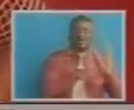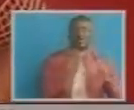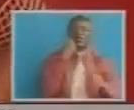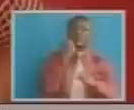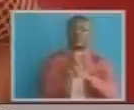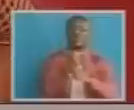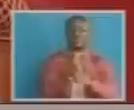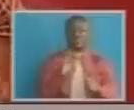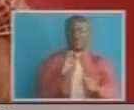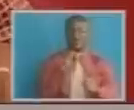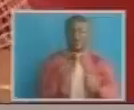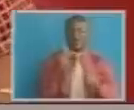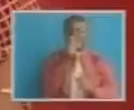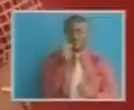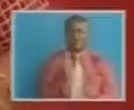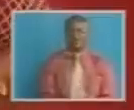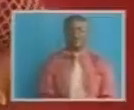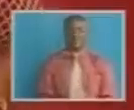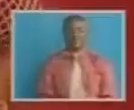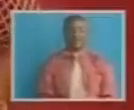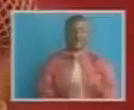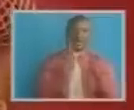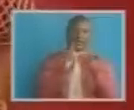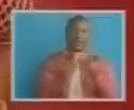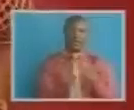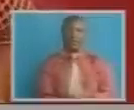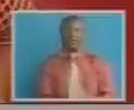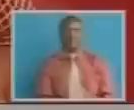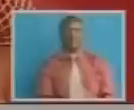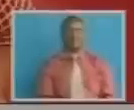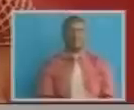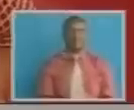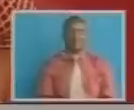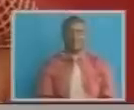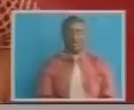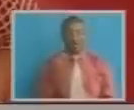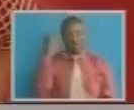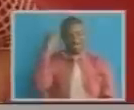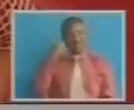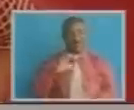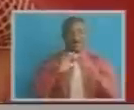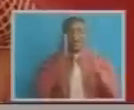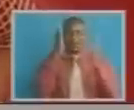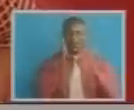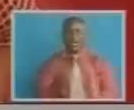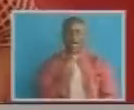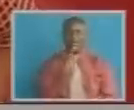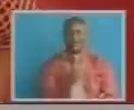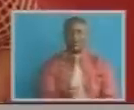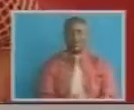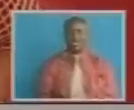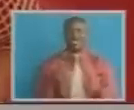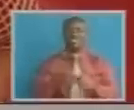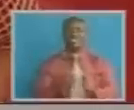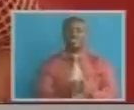uchaguzi ufanyike nchini lakini la pili mheshimiwa naibu Spika mheshimiwa mbunge amesema HAPA kwamba tatizo